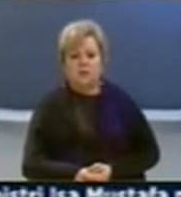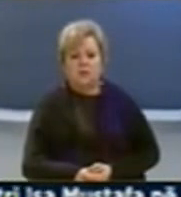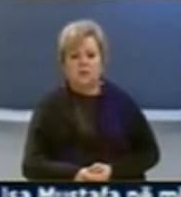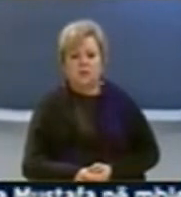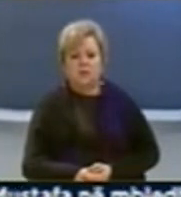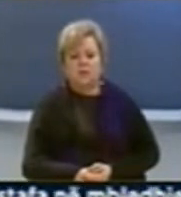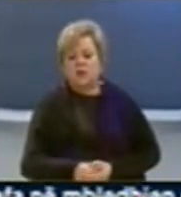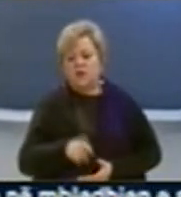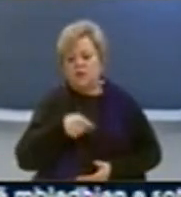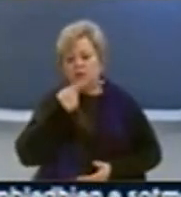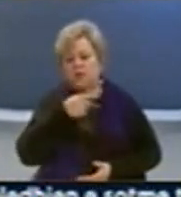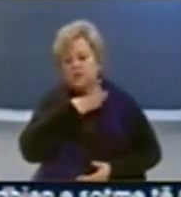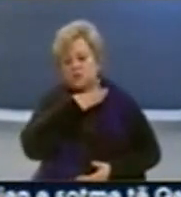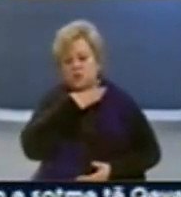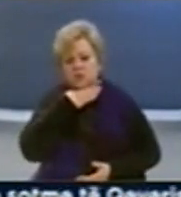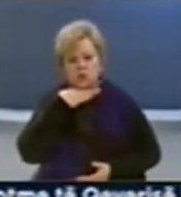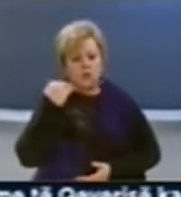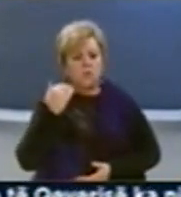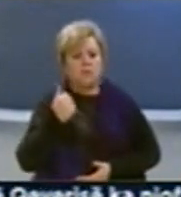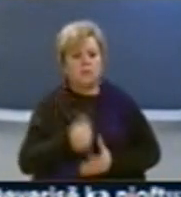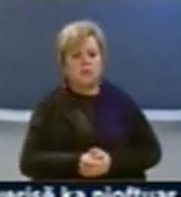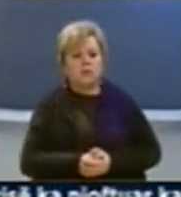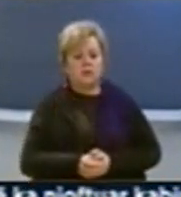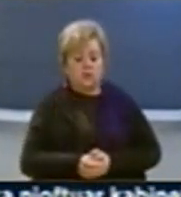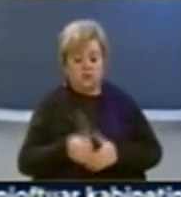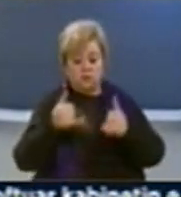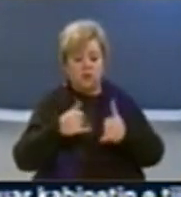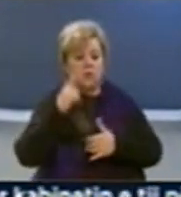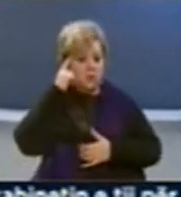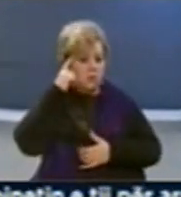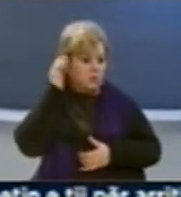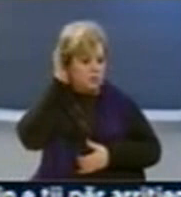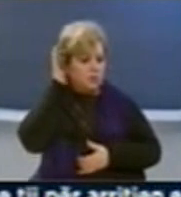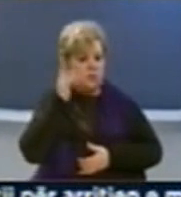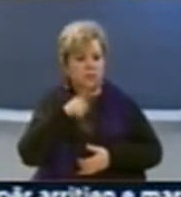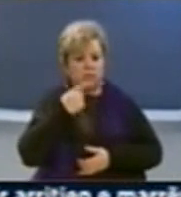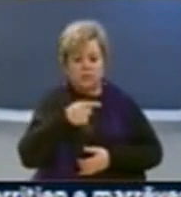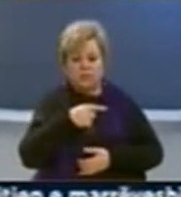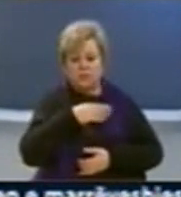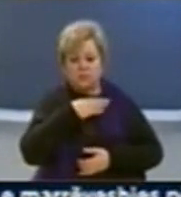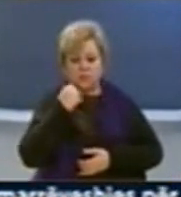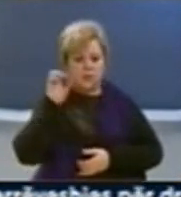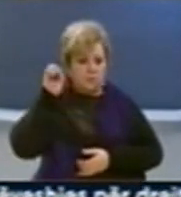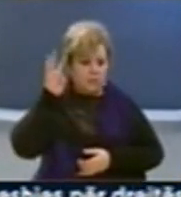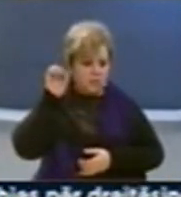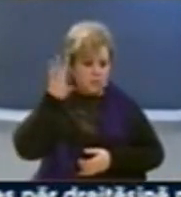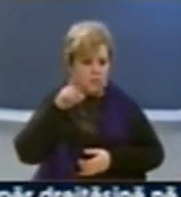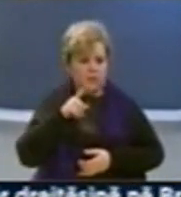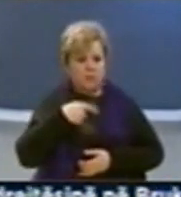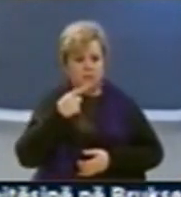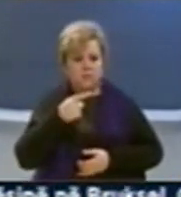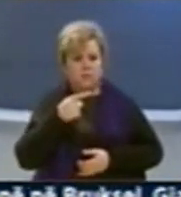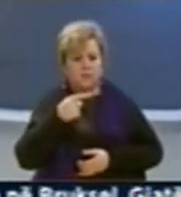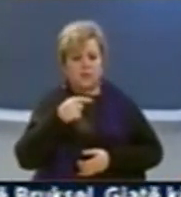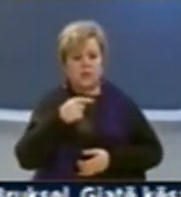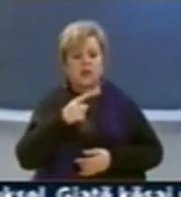O folë shumë, pësë po bisedohet për pasurinë e Kosovës. Sot kryeministri e tha, po bisedohet për energjinë dhe po bisedohet për